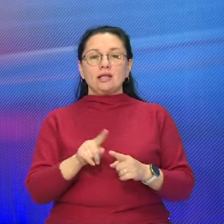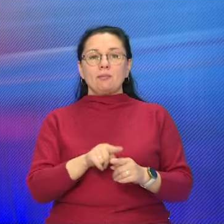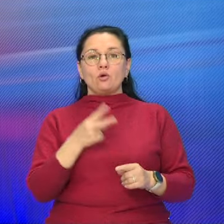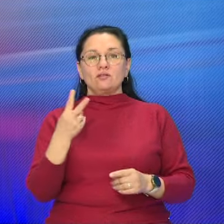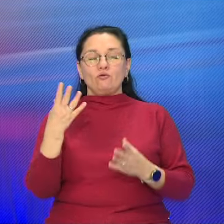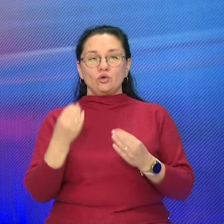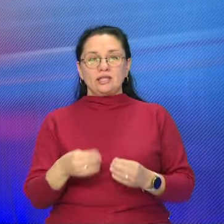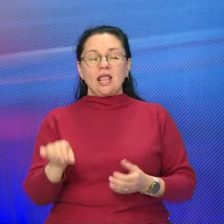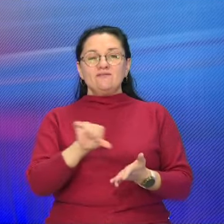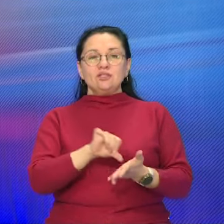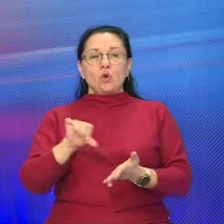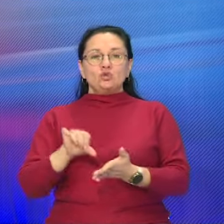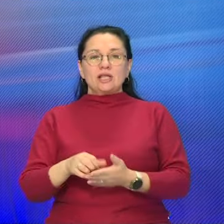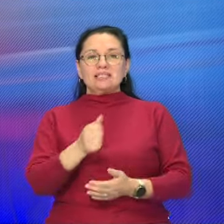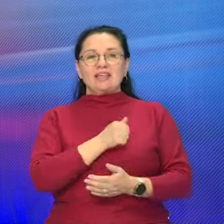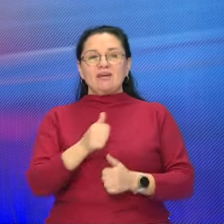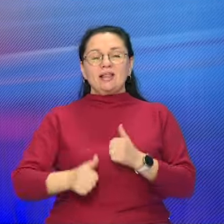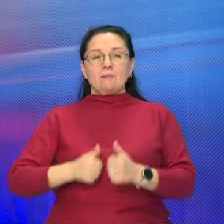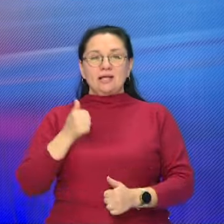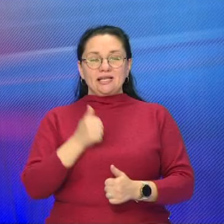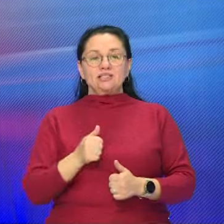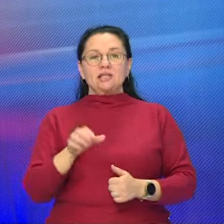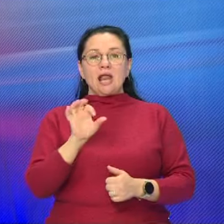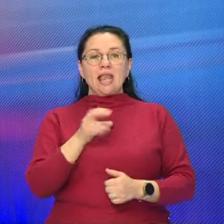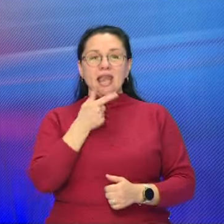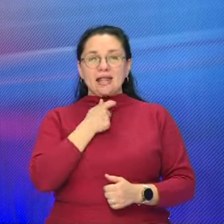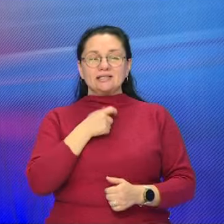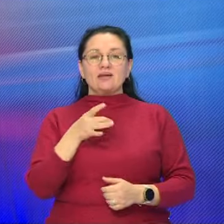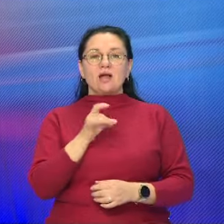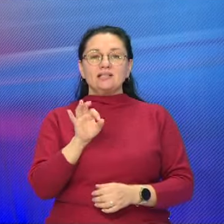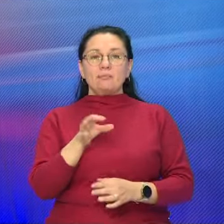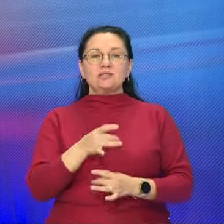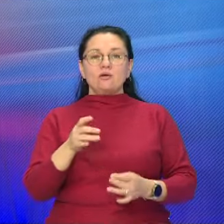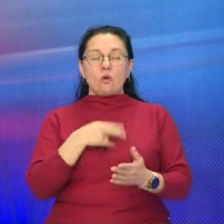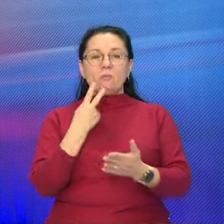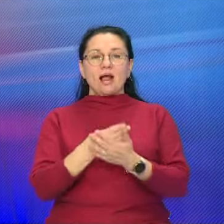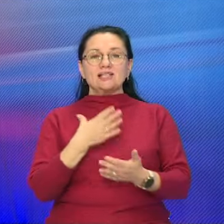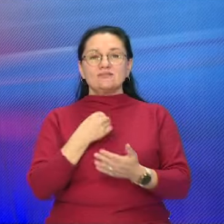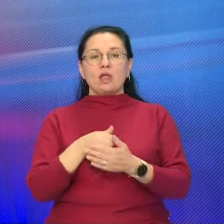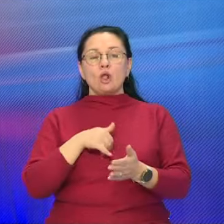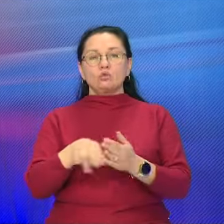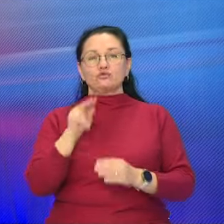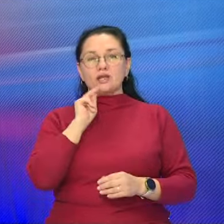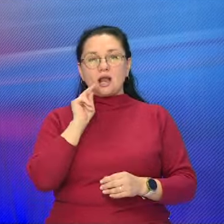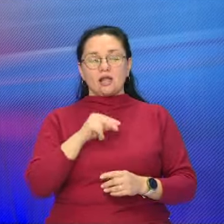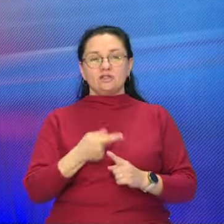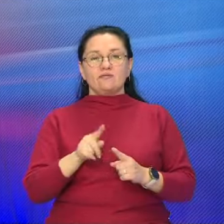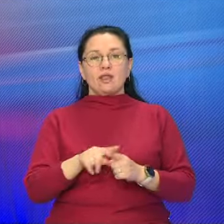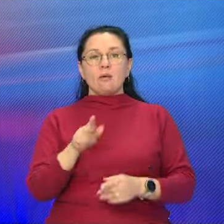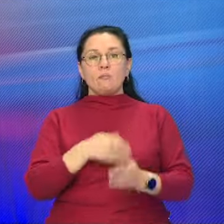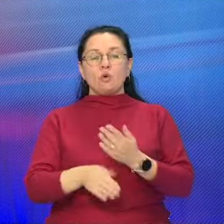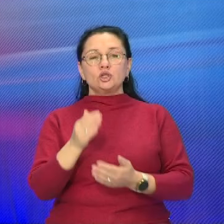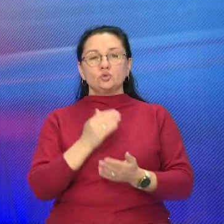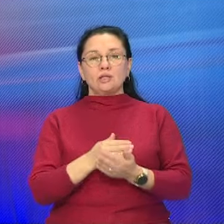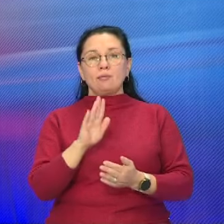час удельники военно-патриотичных клубов Ленинского и Кастрышницкого районов Гродно продемонструют свои лепшие якости. По выниках конкурсных